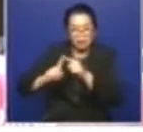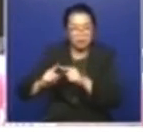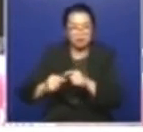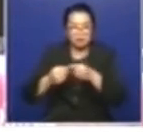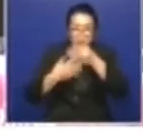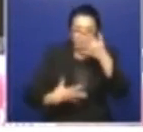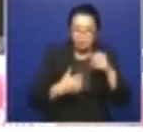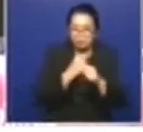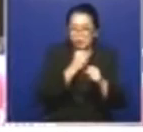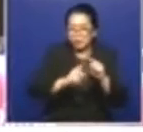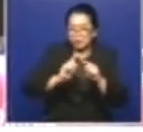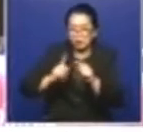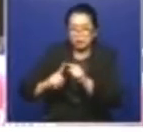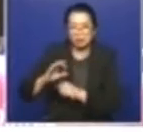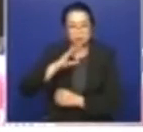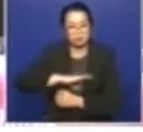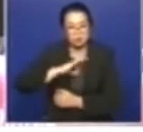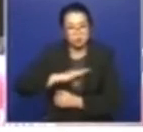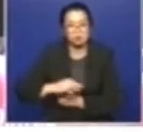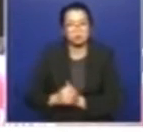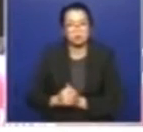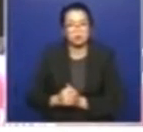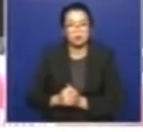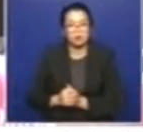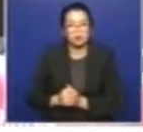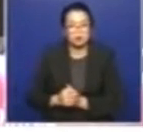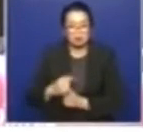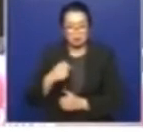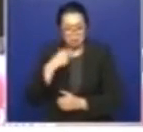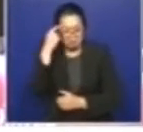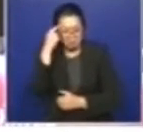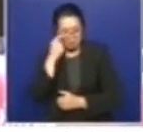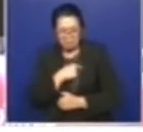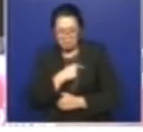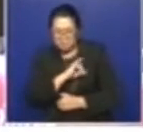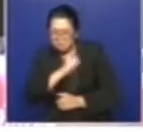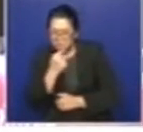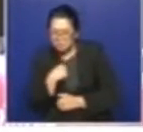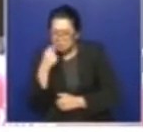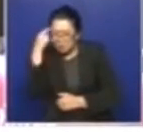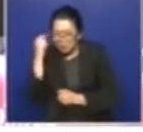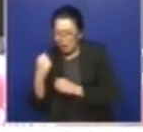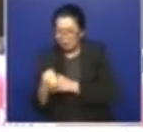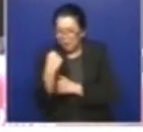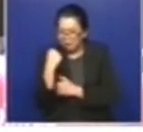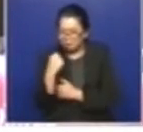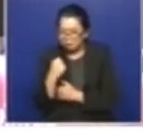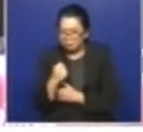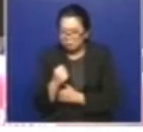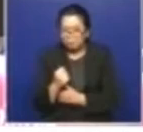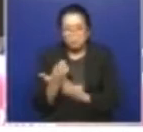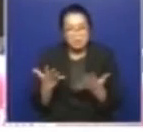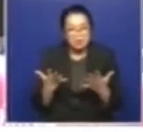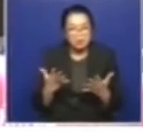บรรยากาศที่ไม่มีคนเคลือบแคลงว่าท่านใช้อำนาจแทรกแซงนี่มันจะงดงามมาก